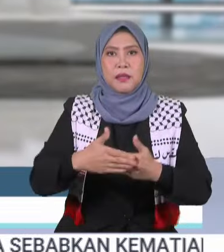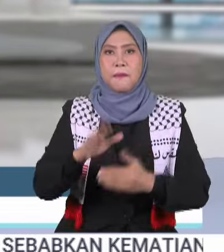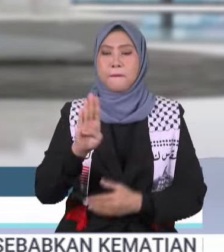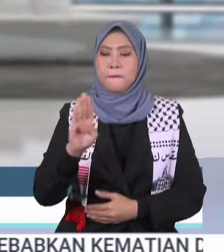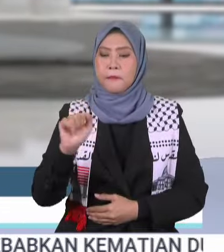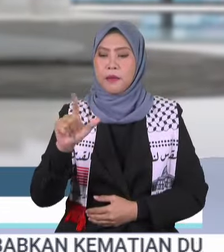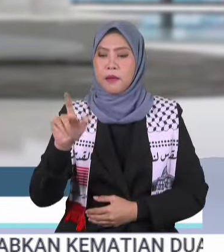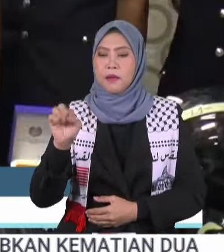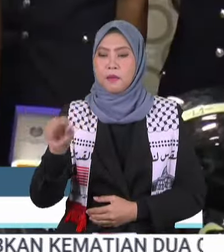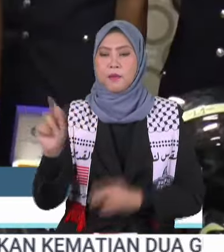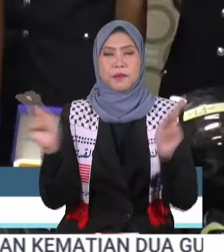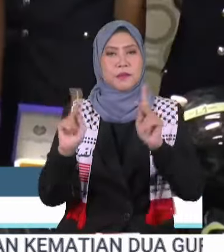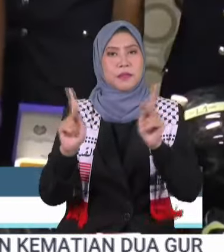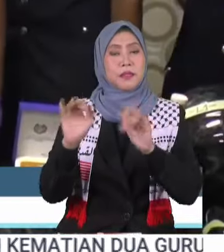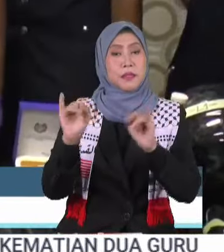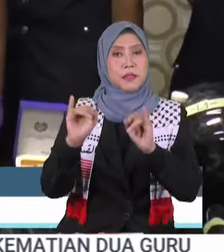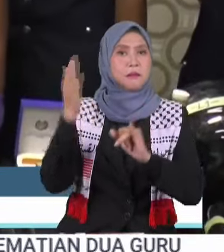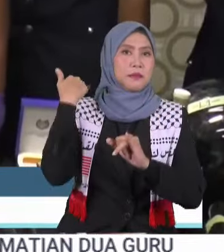Isnin.